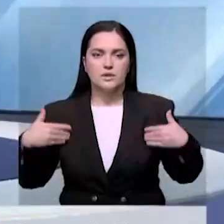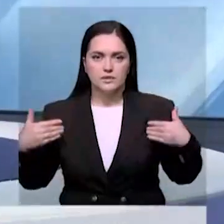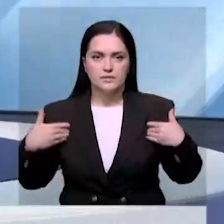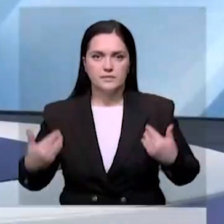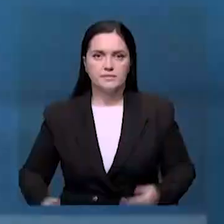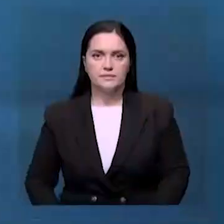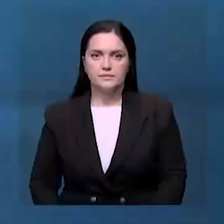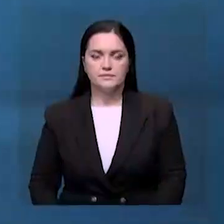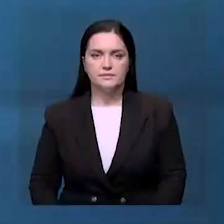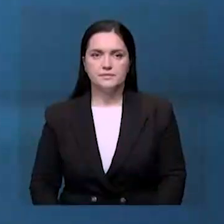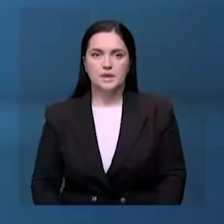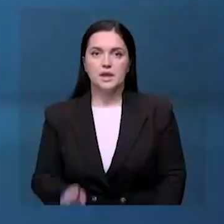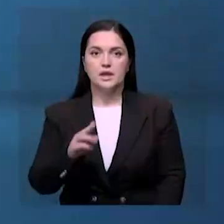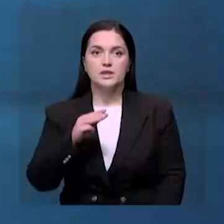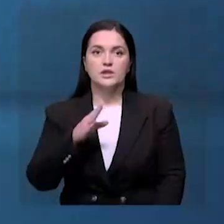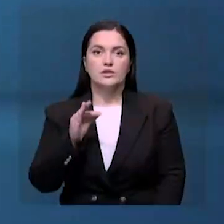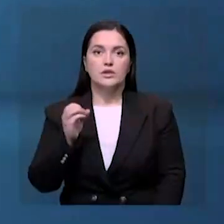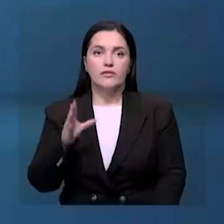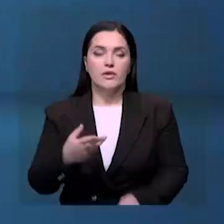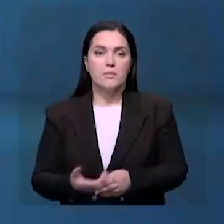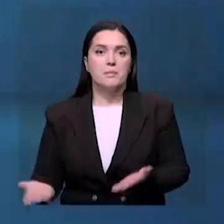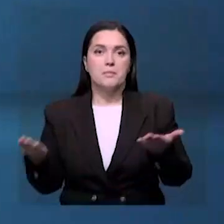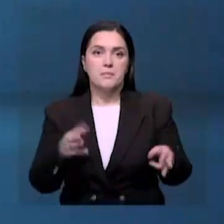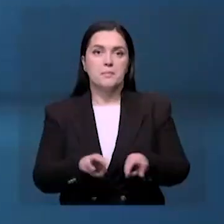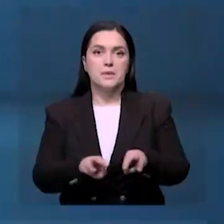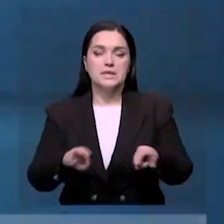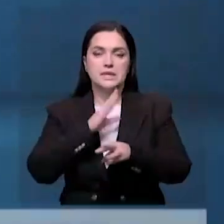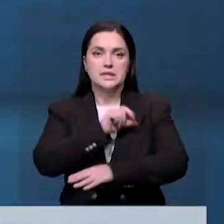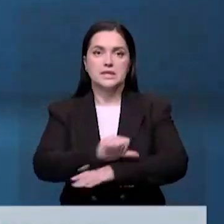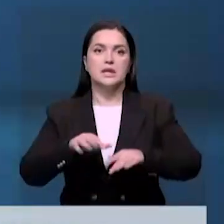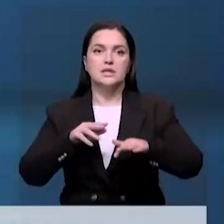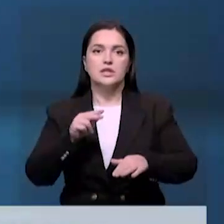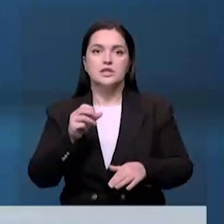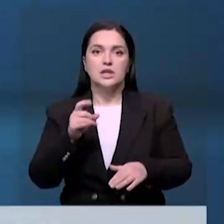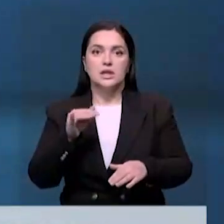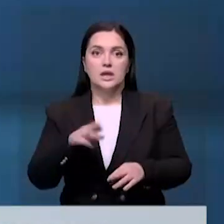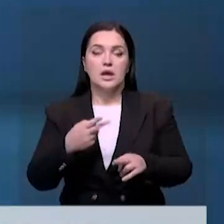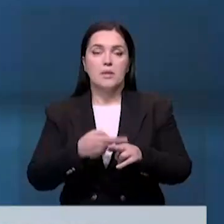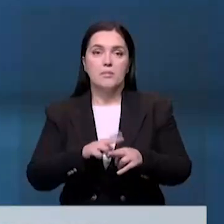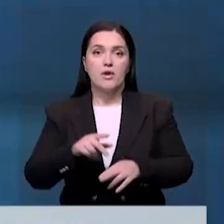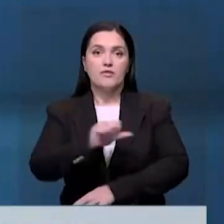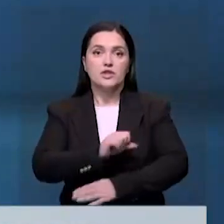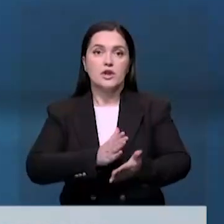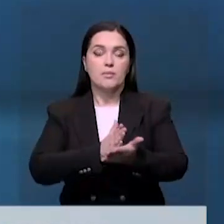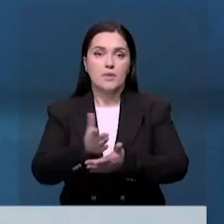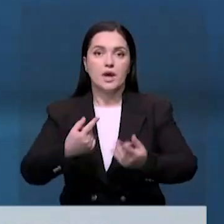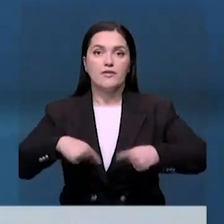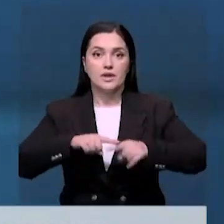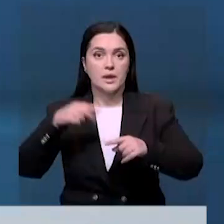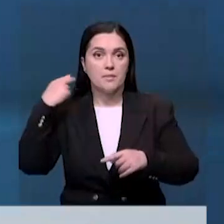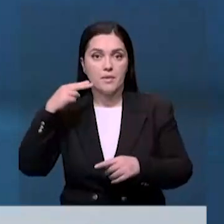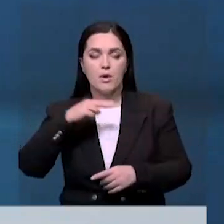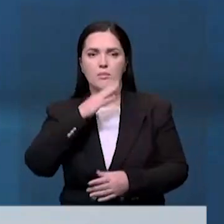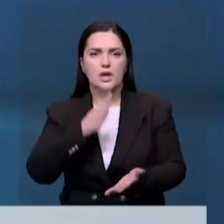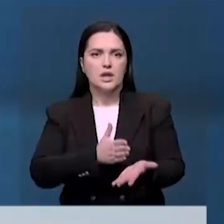Здравствуйте. Касым-Жомарт Токаев принял министра иностранных дел Чехии. Приветствуя главу внешнеполитического ведомства, президент